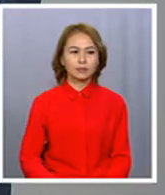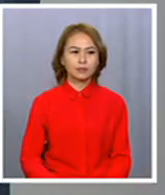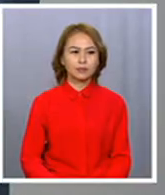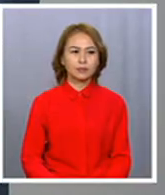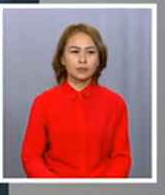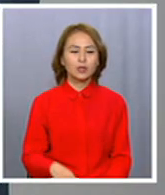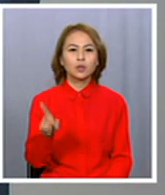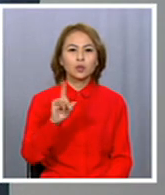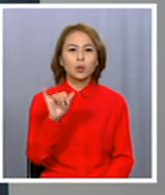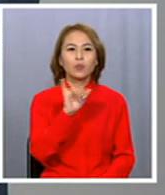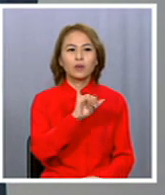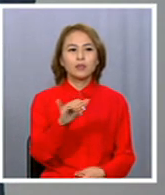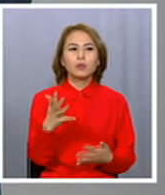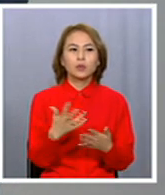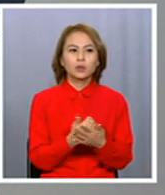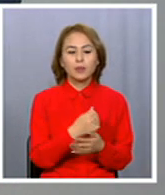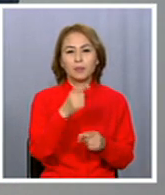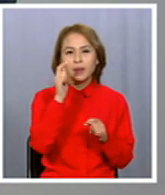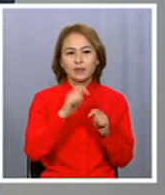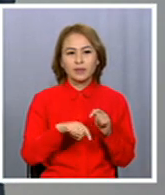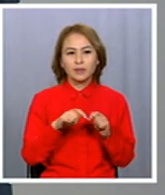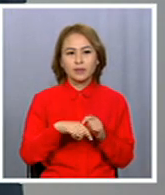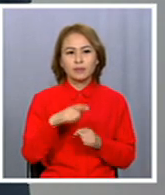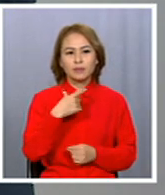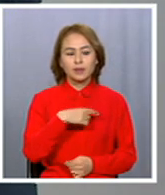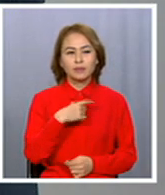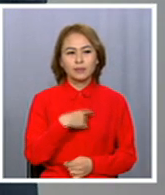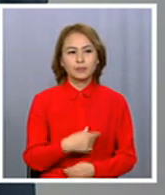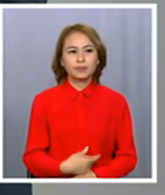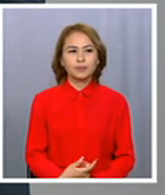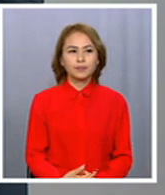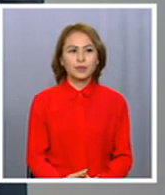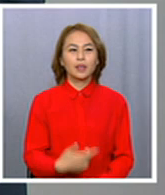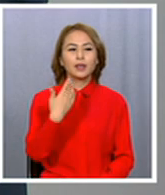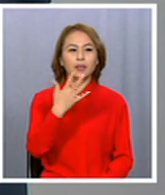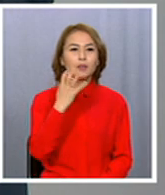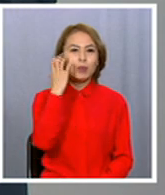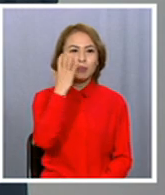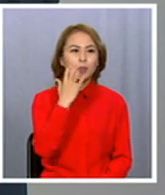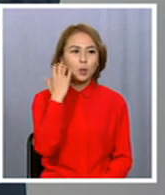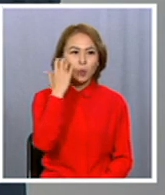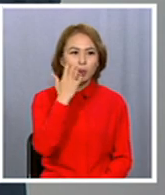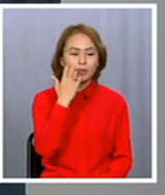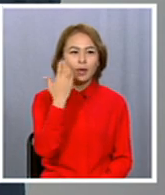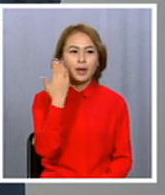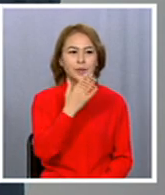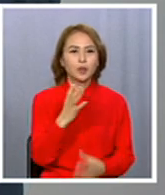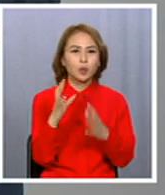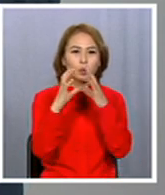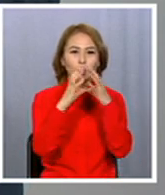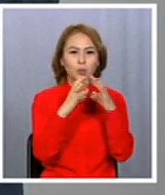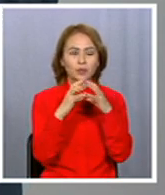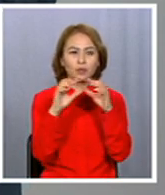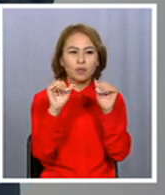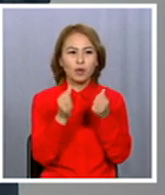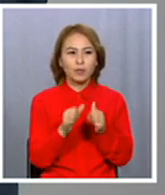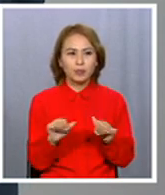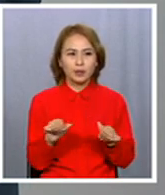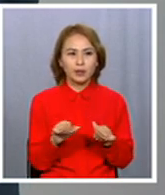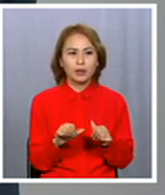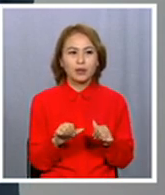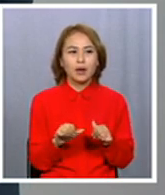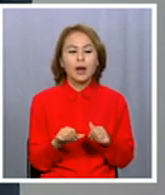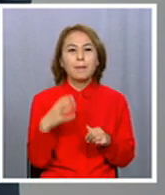Что у вас получилось? Проверьте себя. Это помидоры. Они круглой формы.